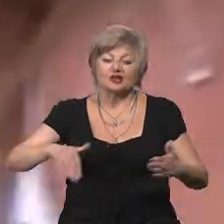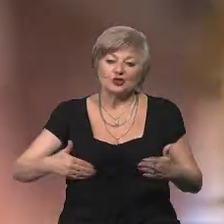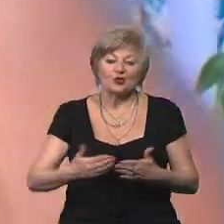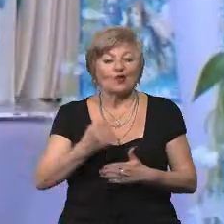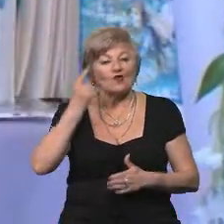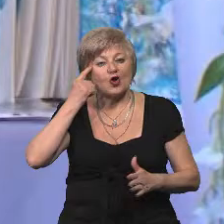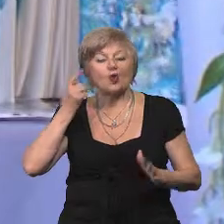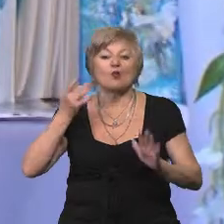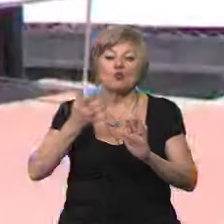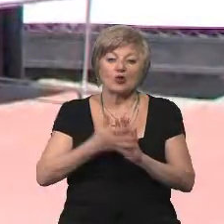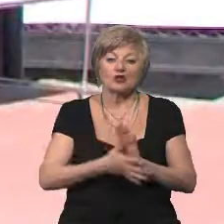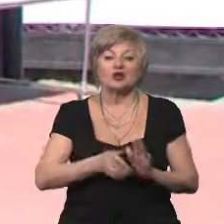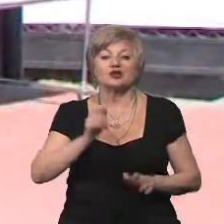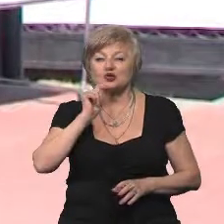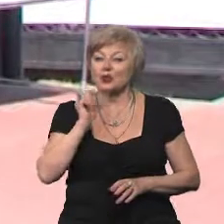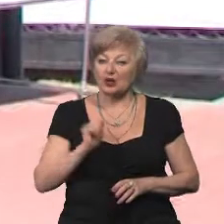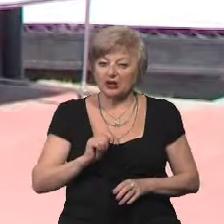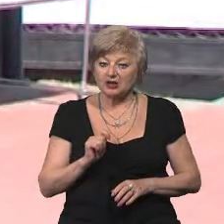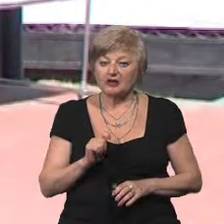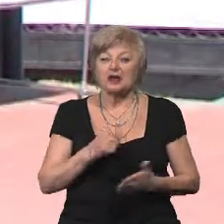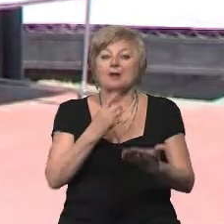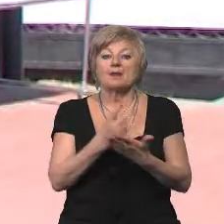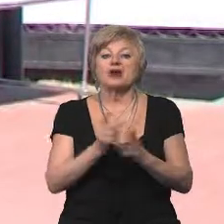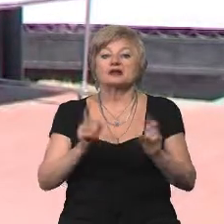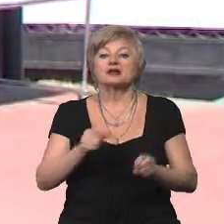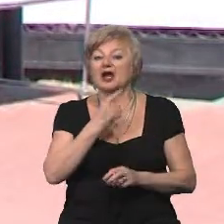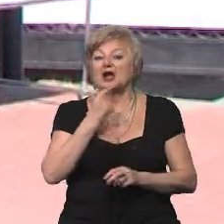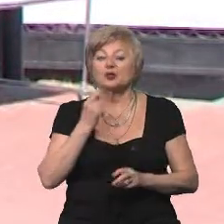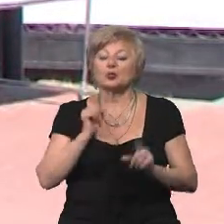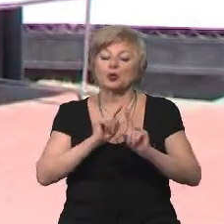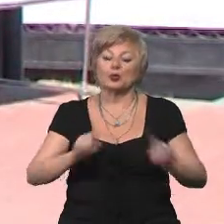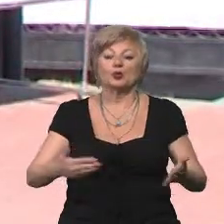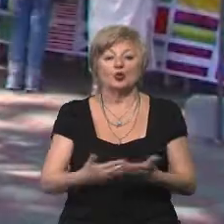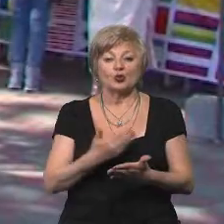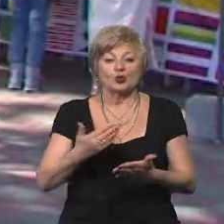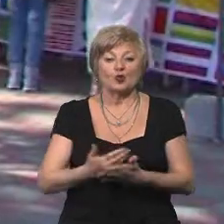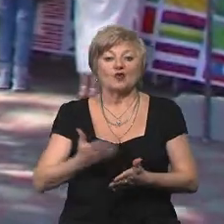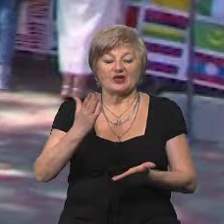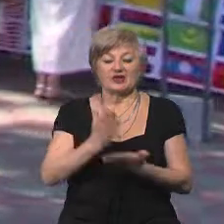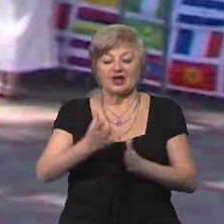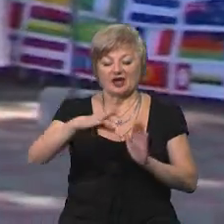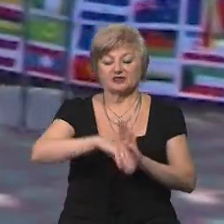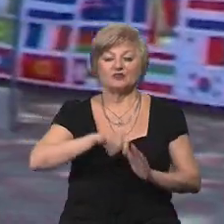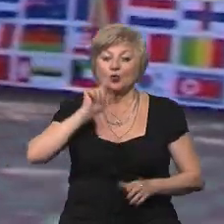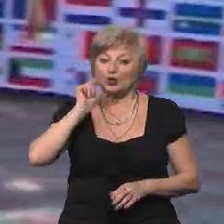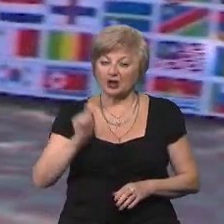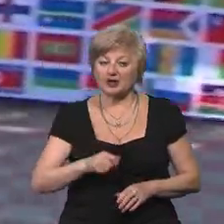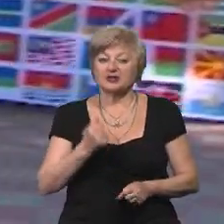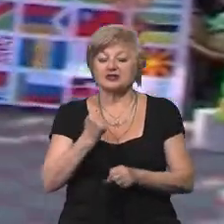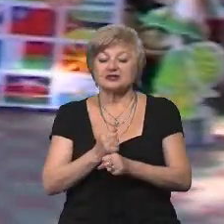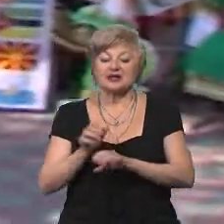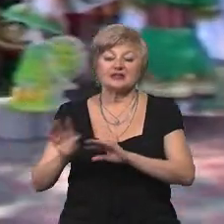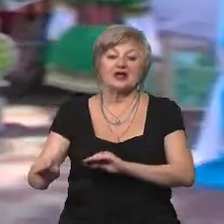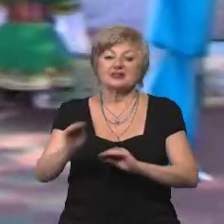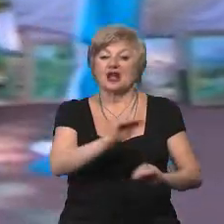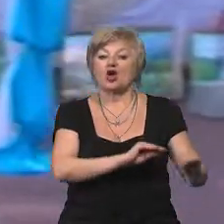розуміння української ідентичності, показавши, як багато нового та стильного є в Україні. Для цього створили локації,